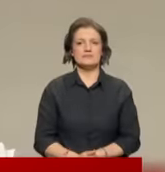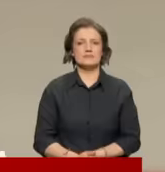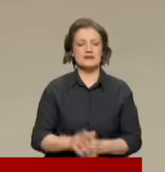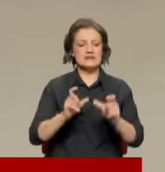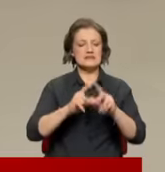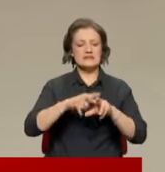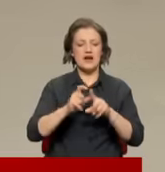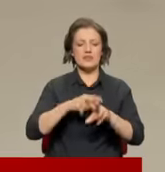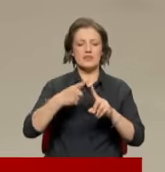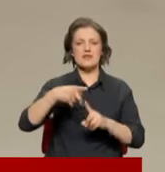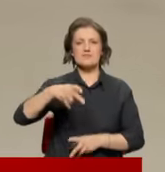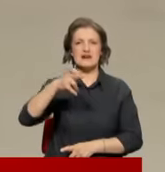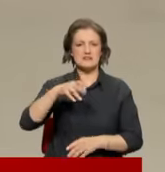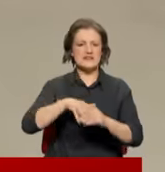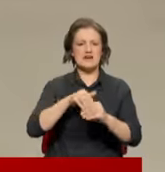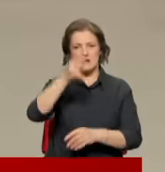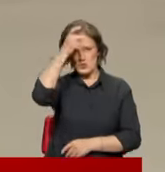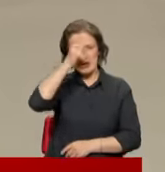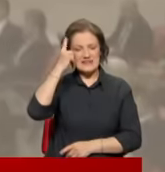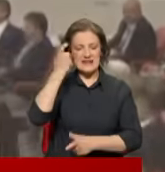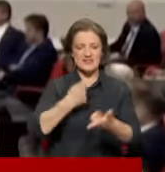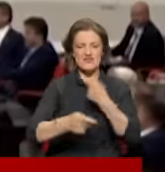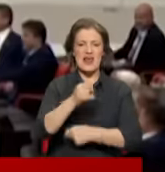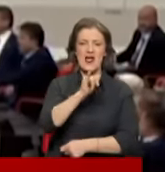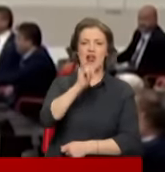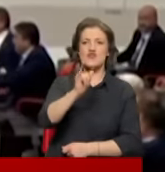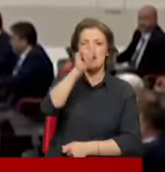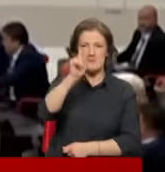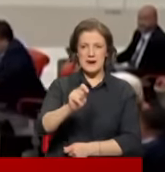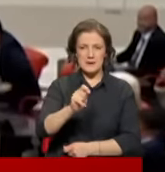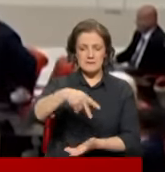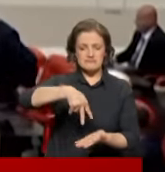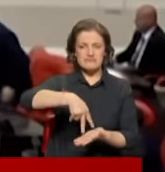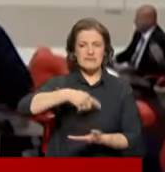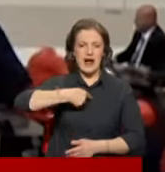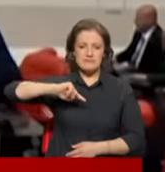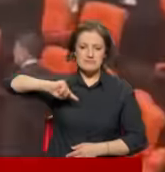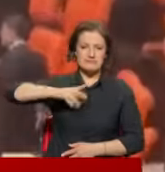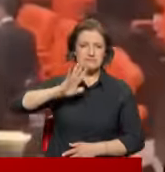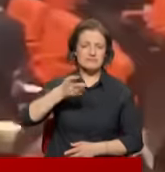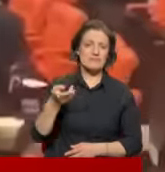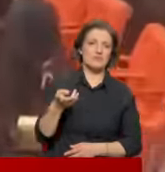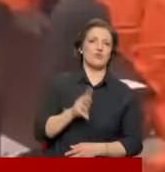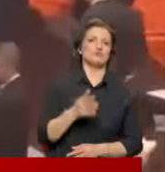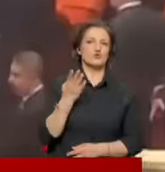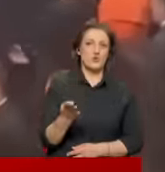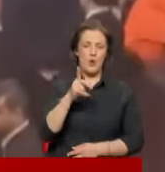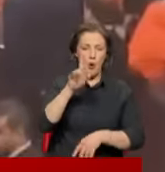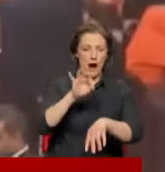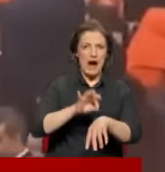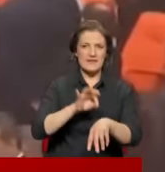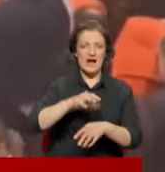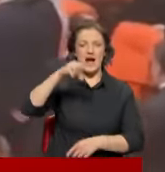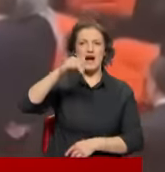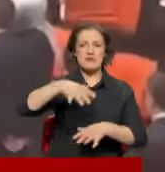Saadet Partisi Milletvekili Hasan Bitmez, Türkiye'nin İsrail ticaretini eleştirirken meclis kürsüsünde kalp krizi geçirmiş, hayatını kaybetmişti. O anda